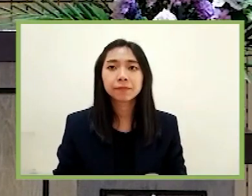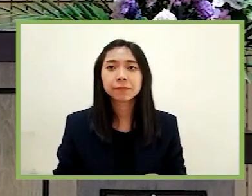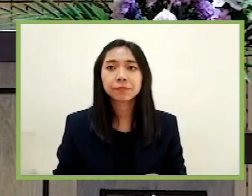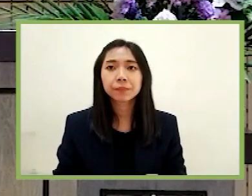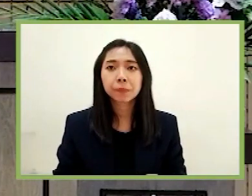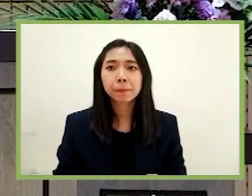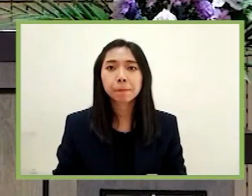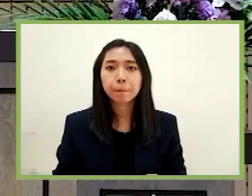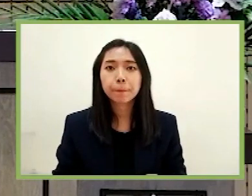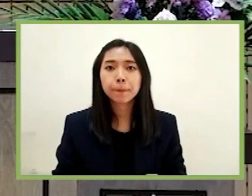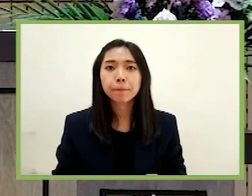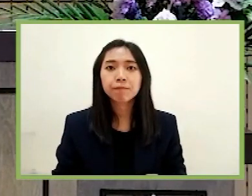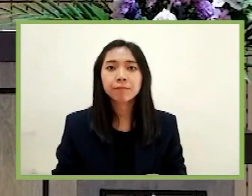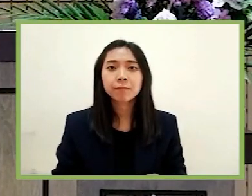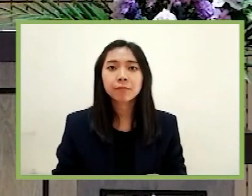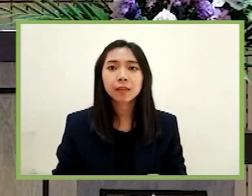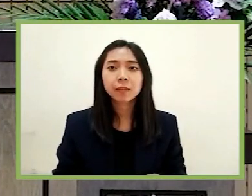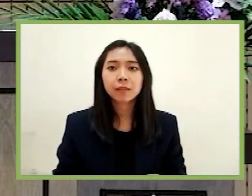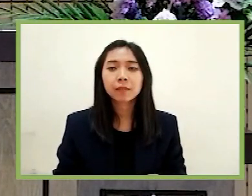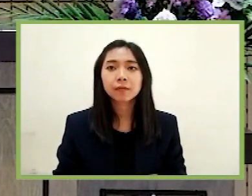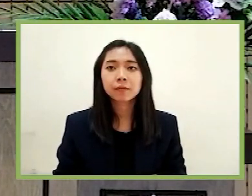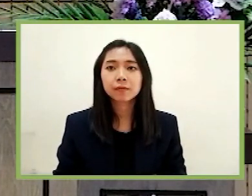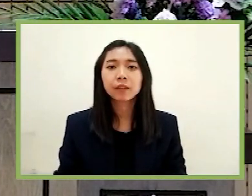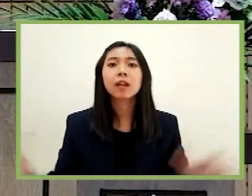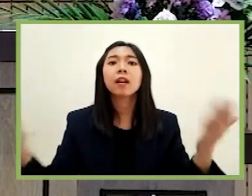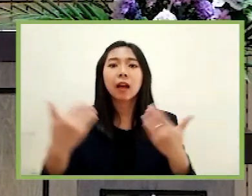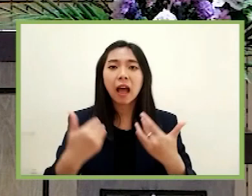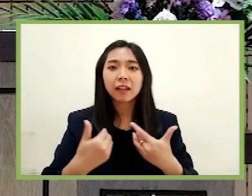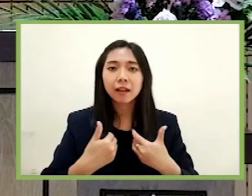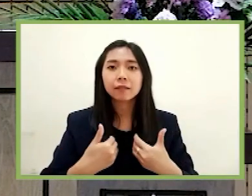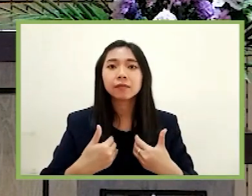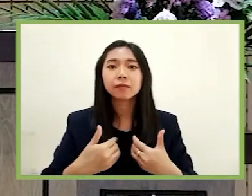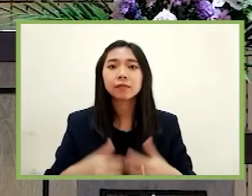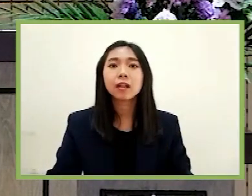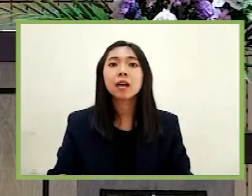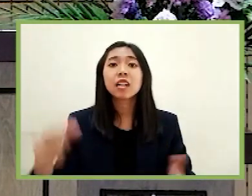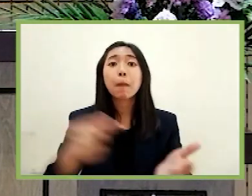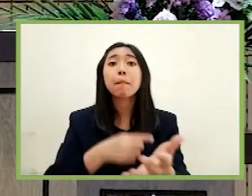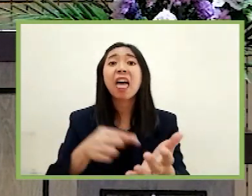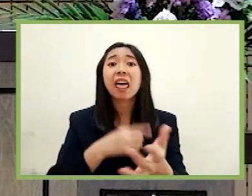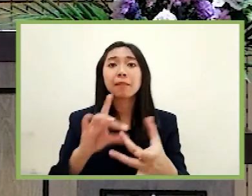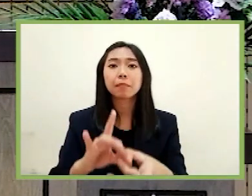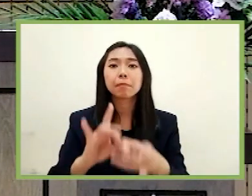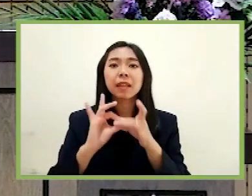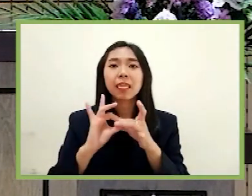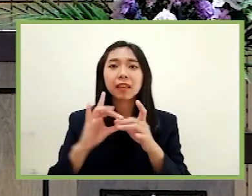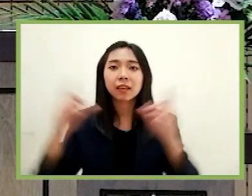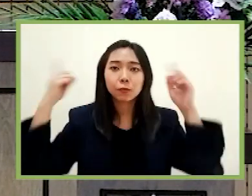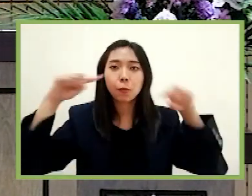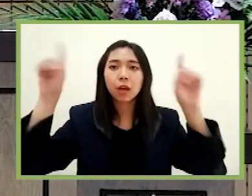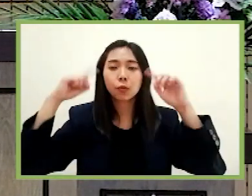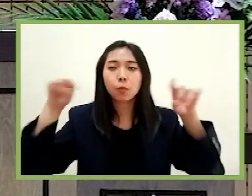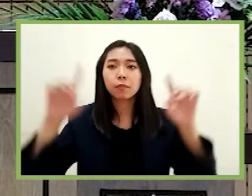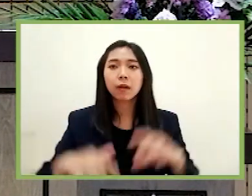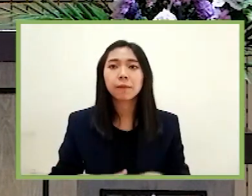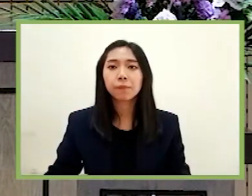otoritas penuh Hai ada pada sang gembala domba domba ini